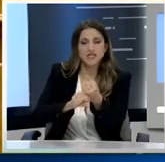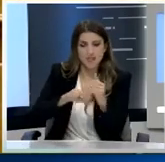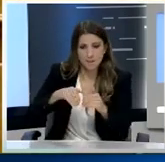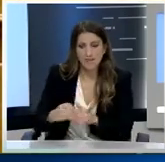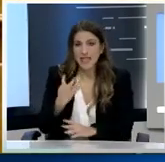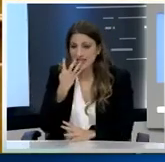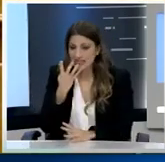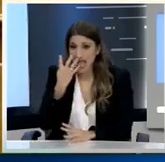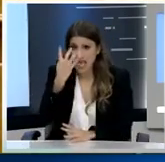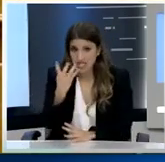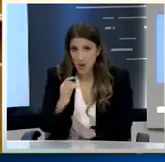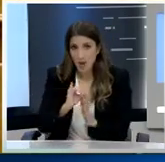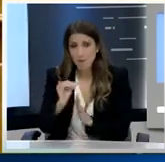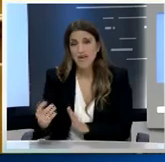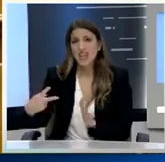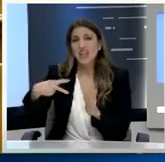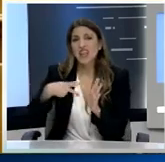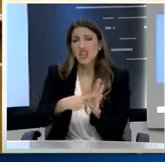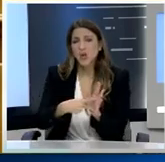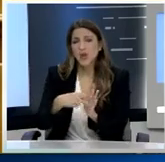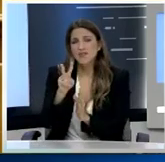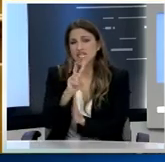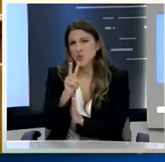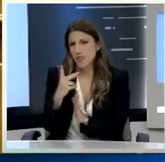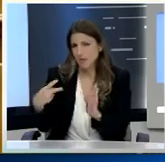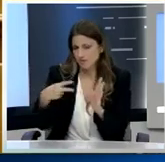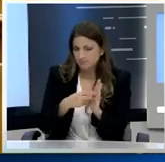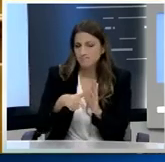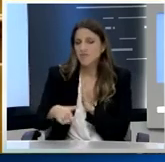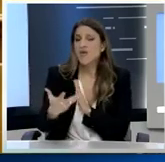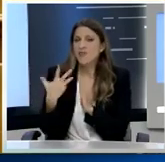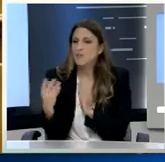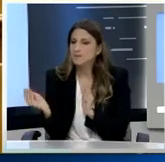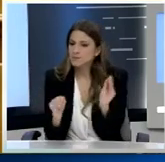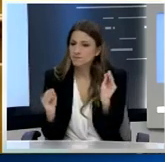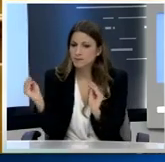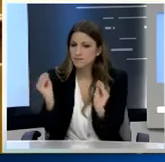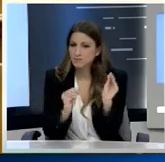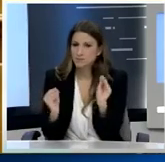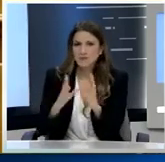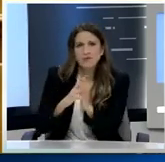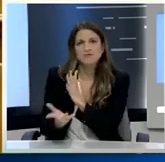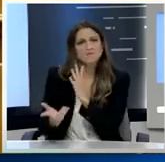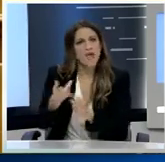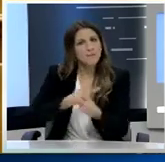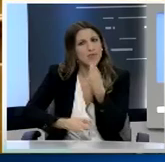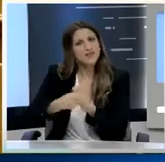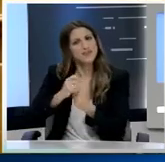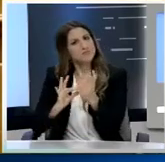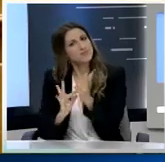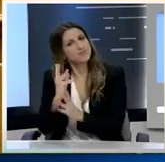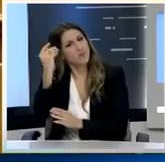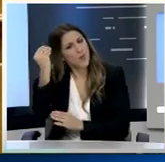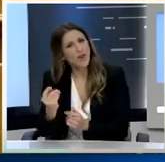4 χρόνια και μέχρι το 2022 το μείγμα να είναι πολύ πιο φιλικό και στις επιχειρήσεις και